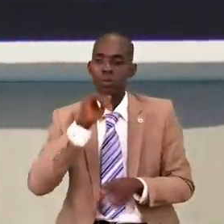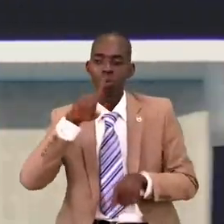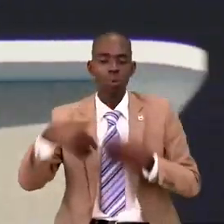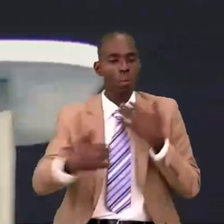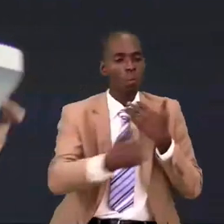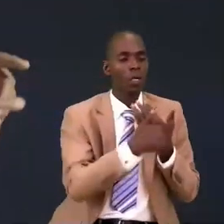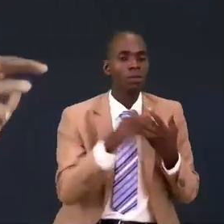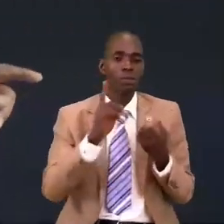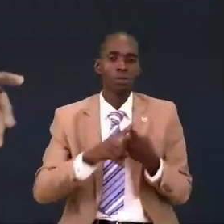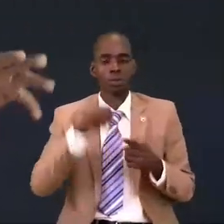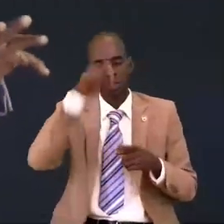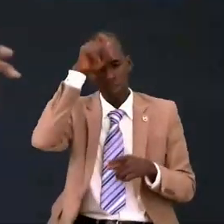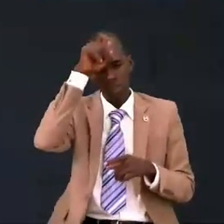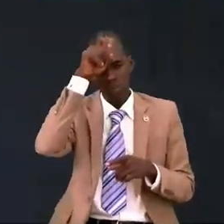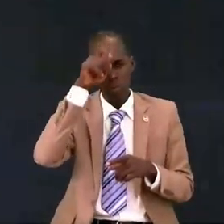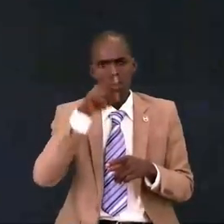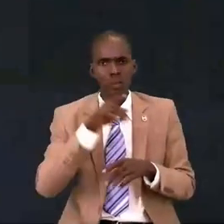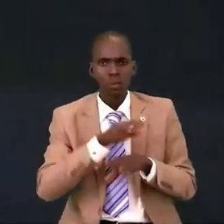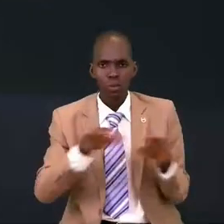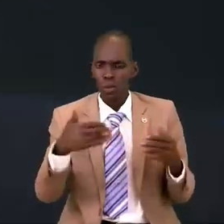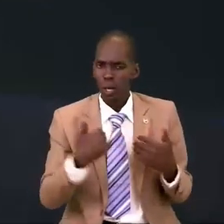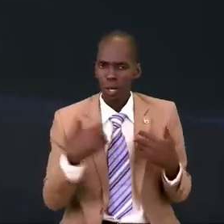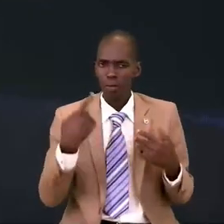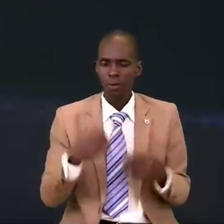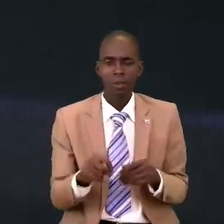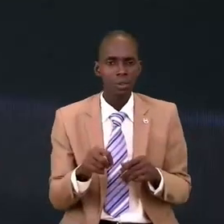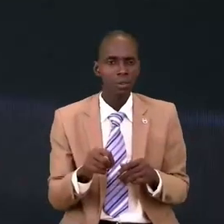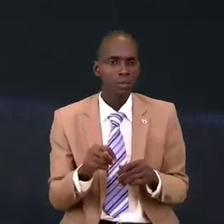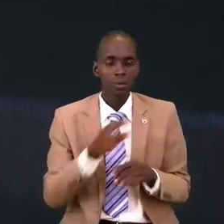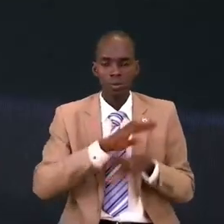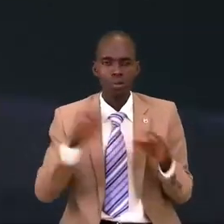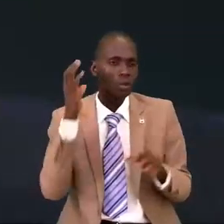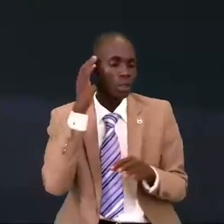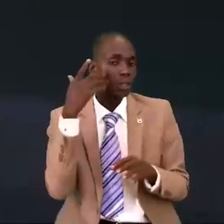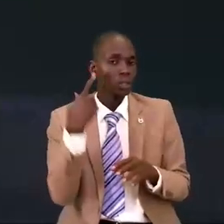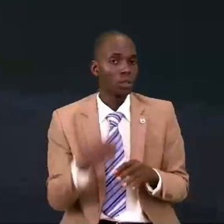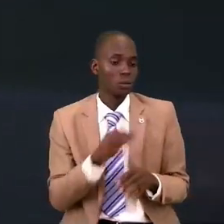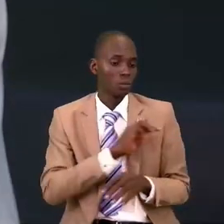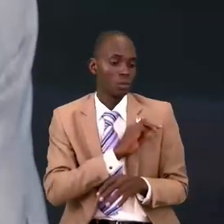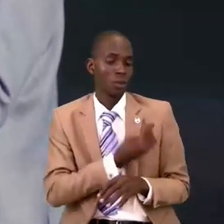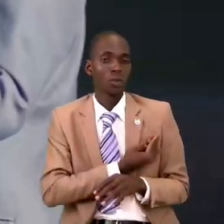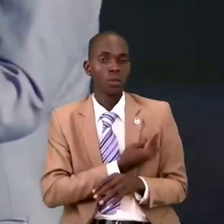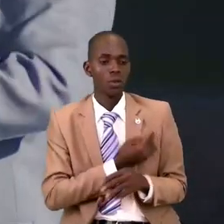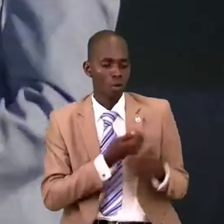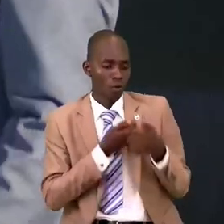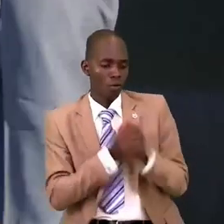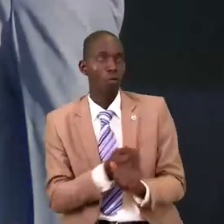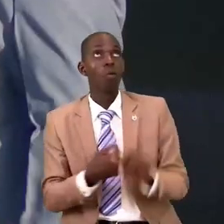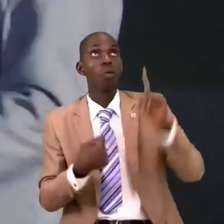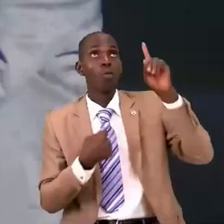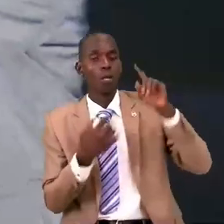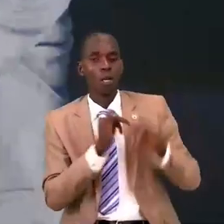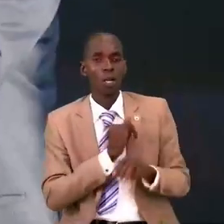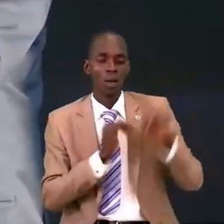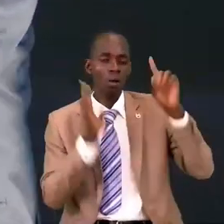et je ferai de vous des pêcheurs d'hommes. Est-ce que nous n'avons pas de mission? Allez par tout le monde et prêchez la bonne nouvelle à toute la